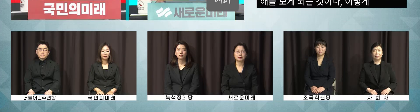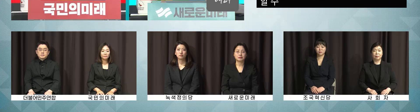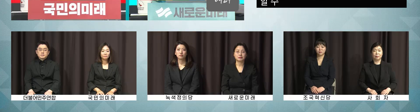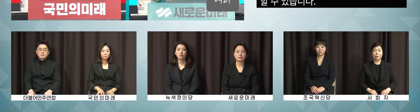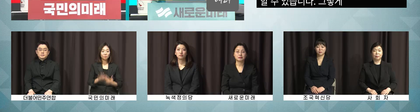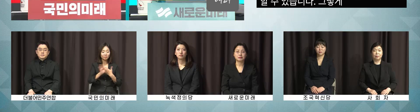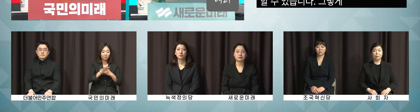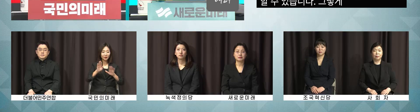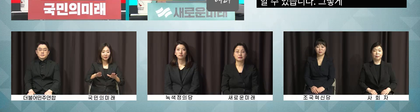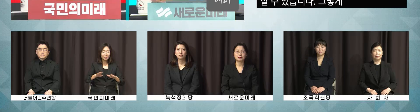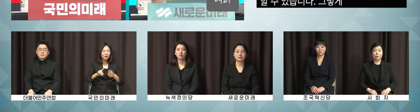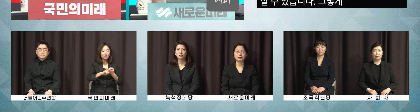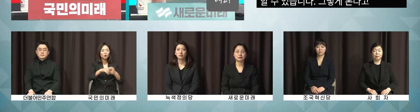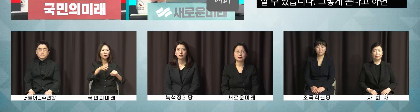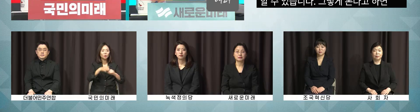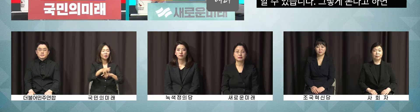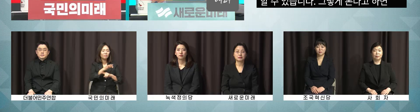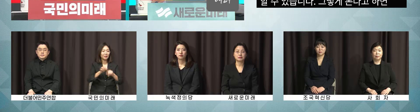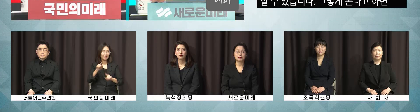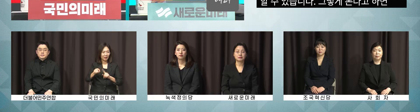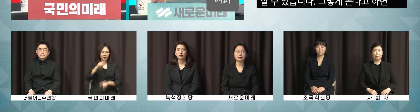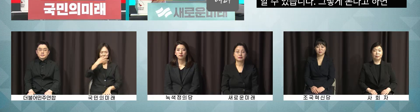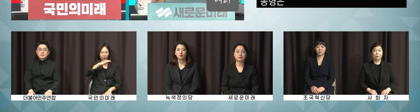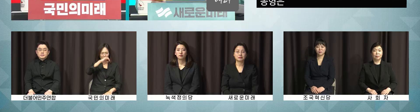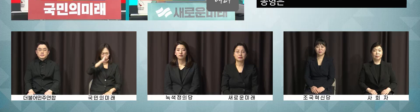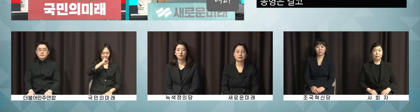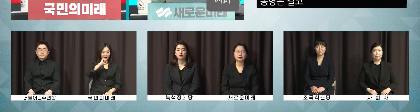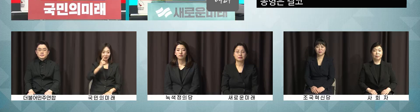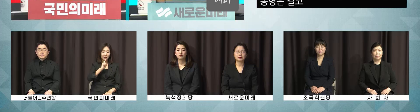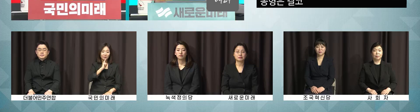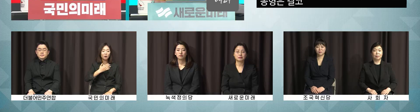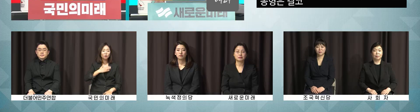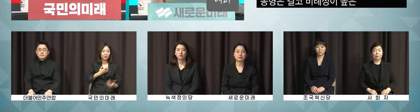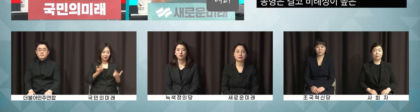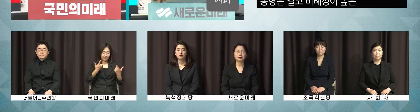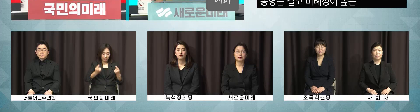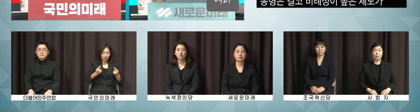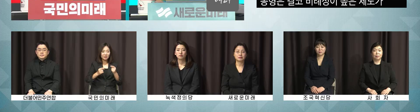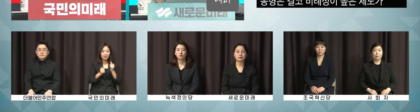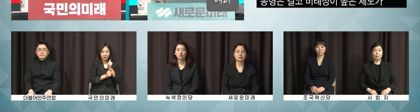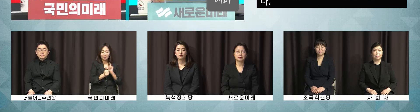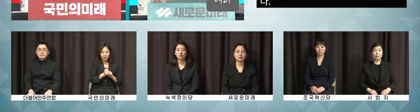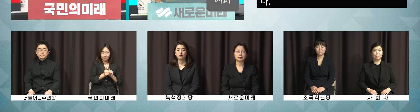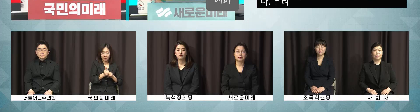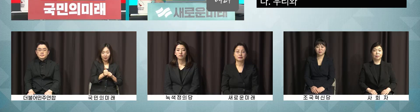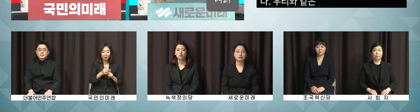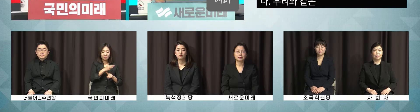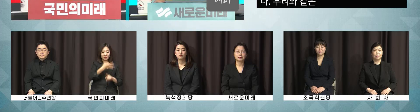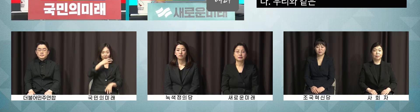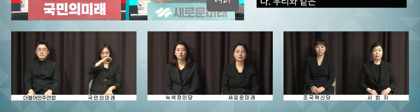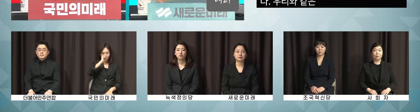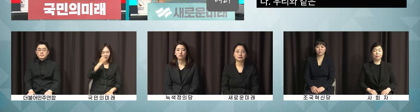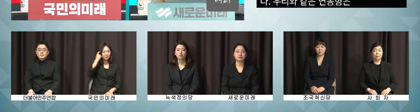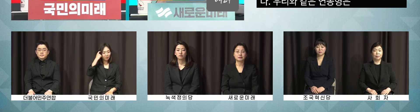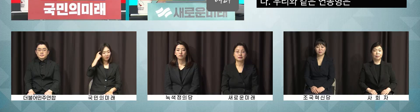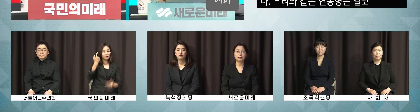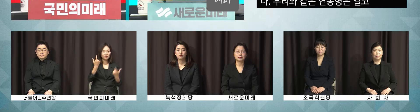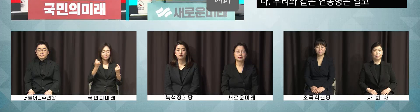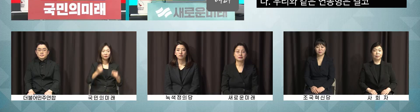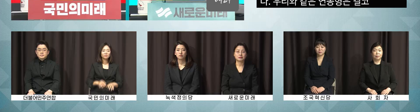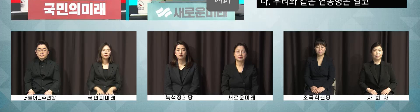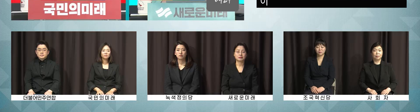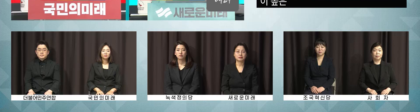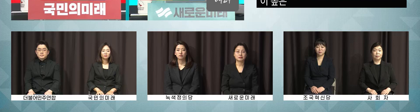본다라고 하면 연동형은 결코 비례성이 높은 제도가 아니다. 우리와 같은 연동형은 결코 비례성이 높은 제도가 아니다 이렇게 얘기 드릴 수가